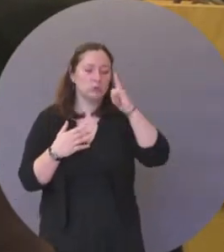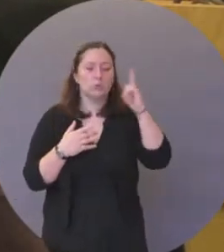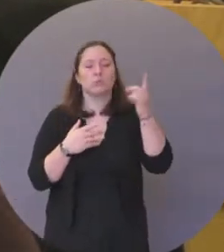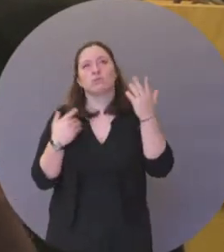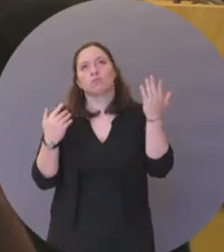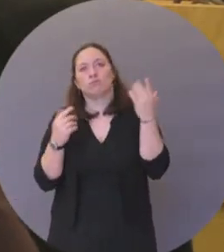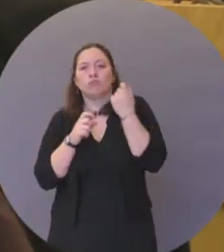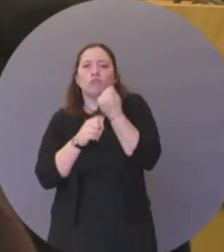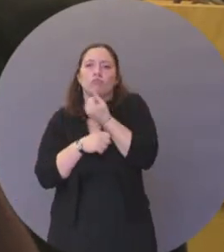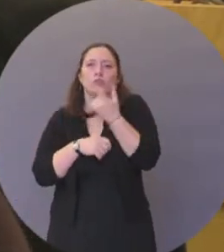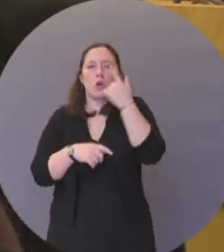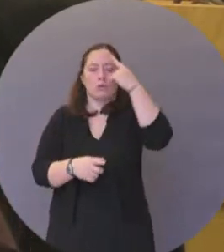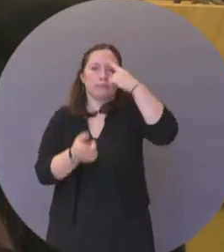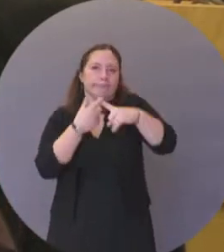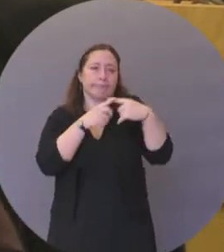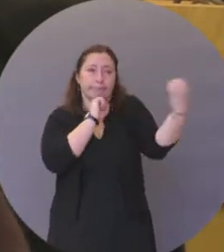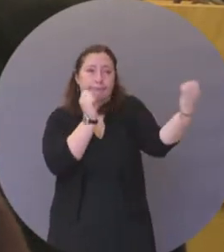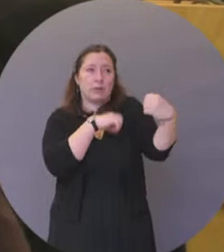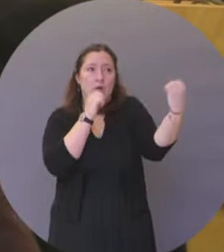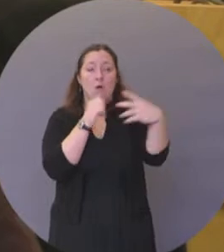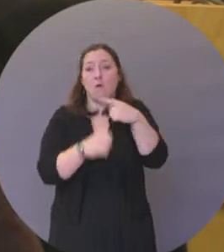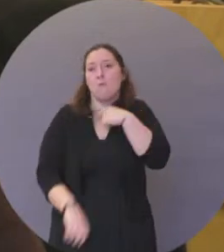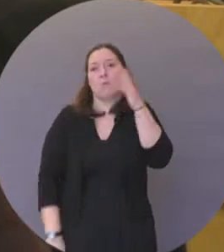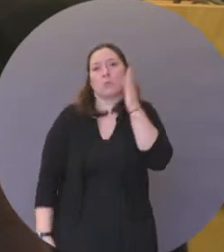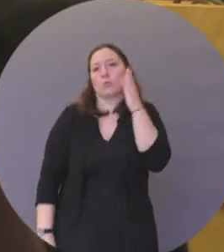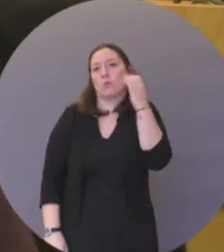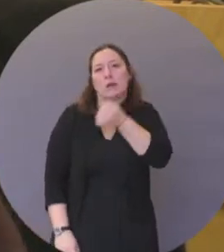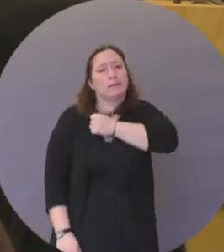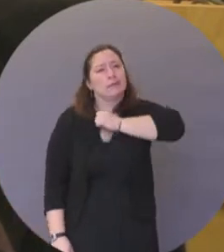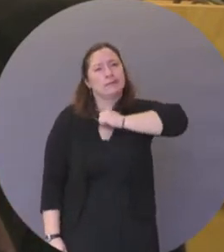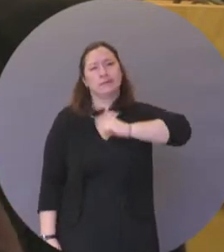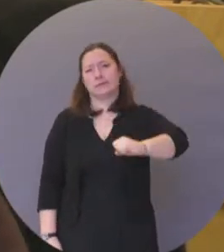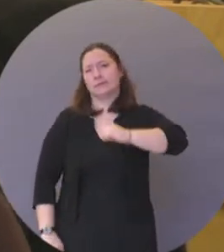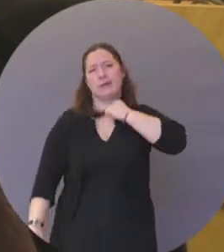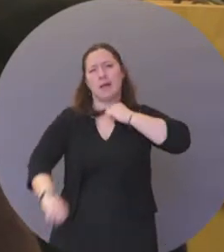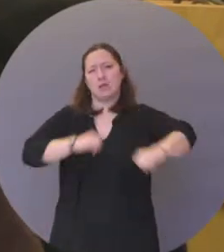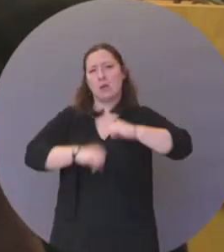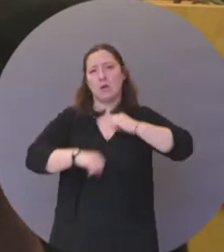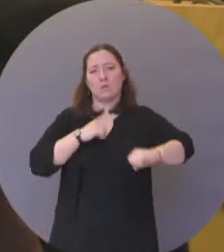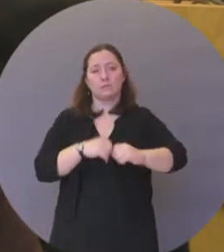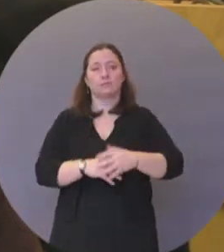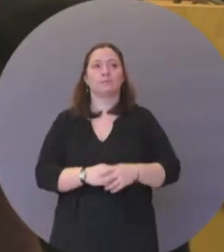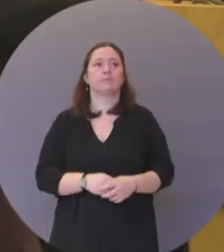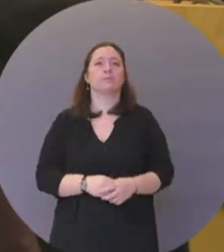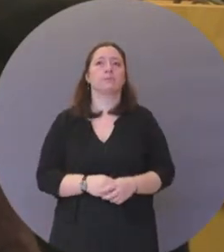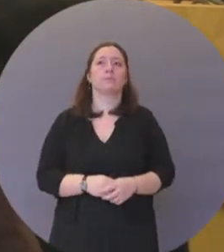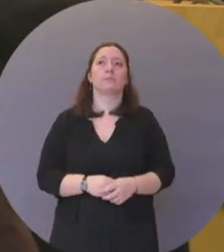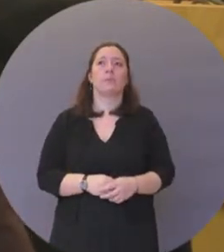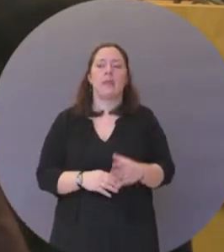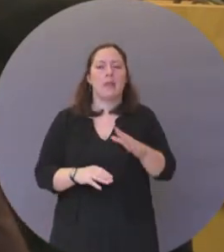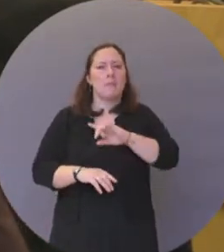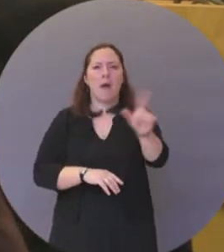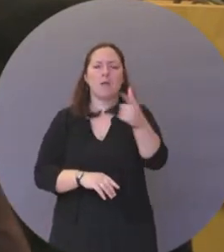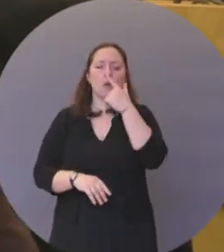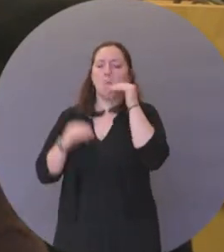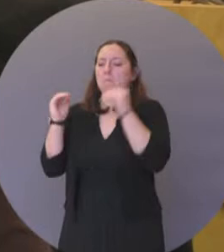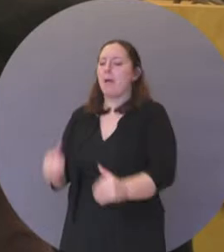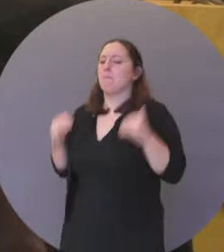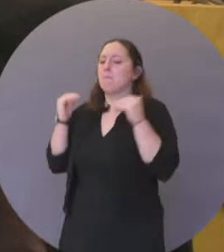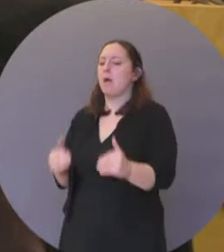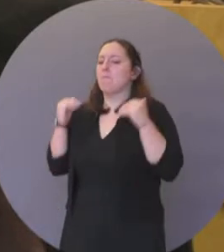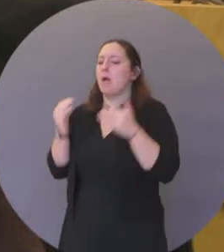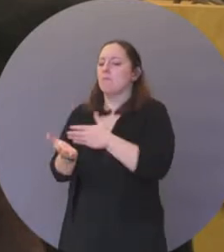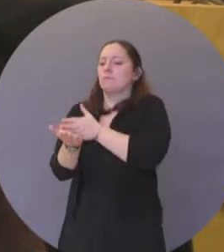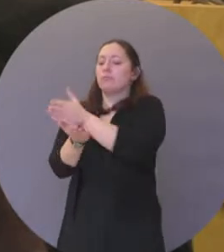la nécessité d'accélérer de faire non pas plus de faire autrement l'exemple donné